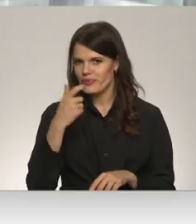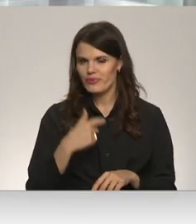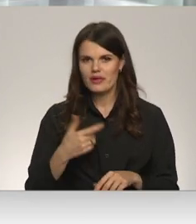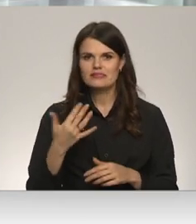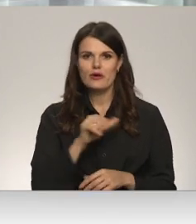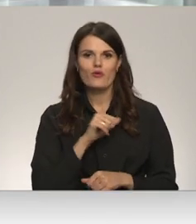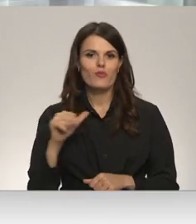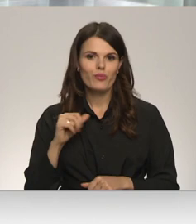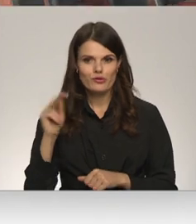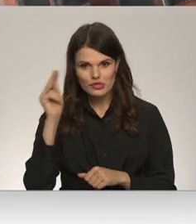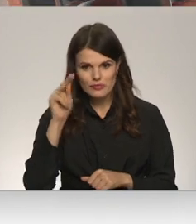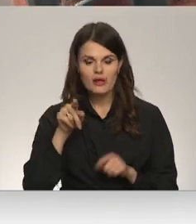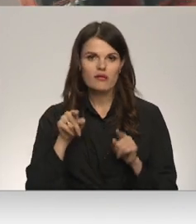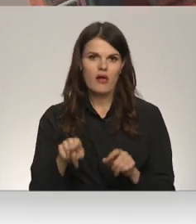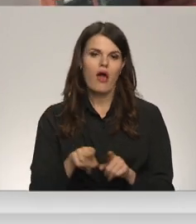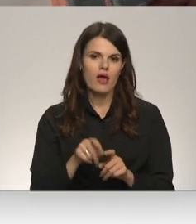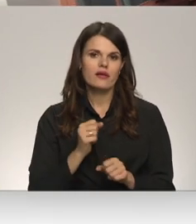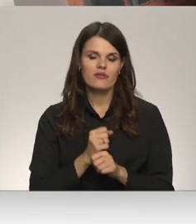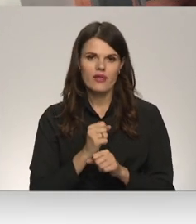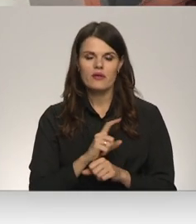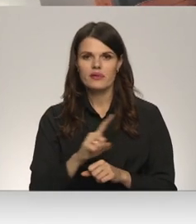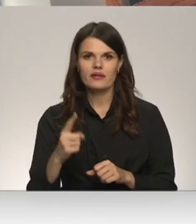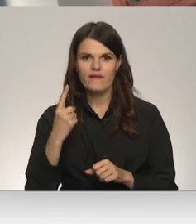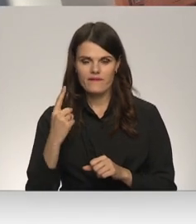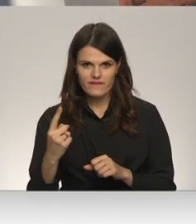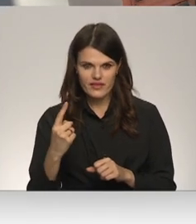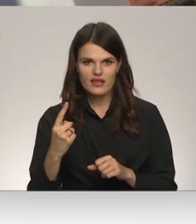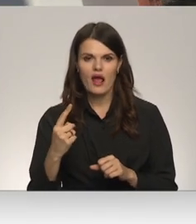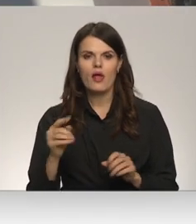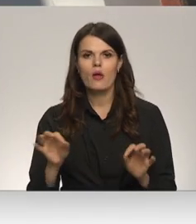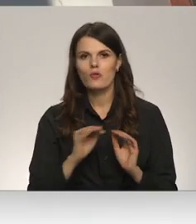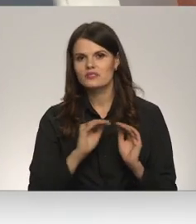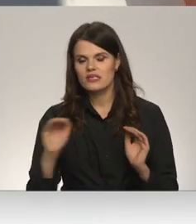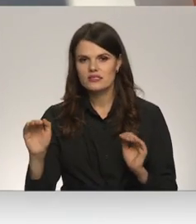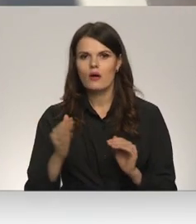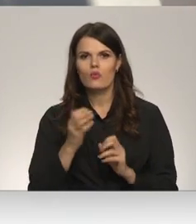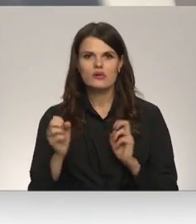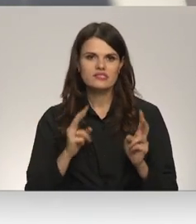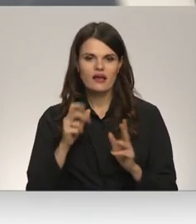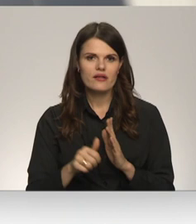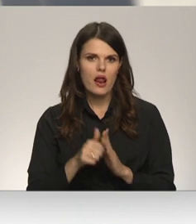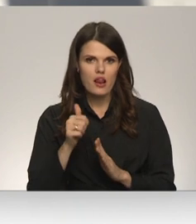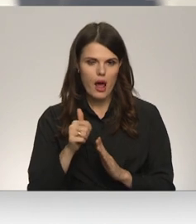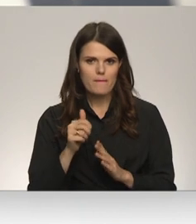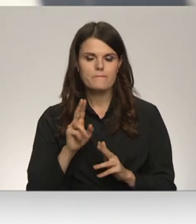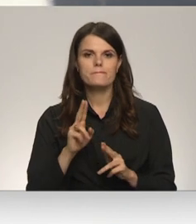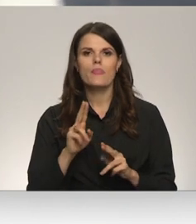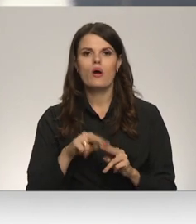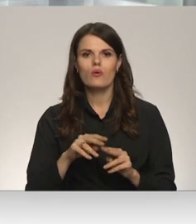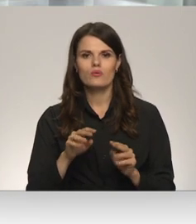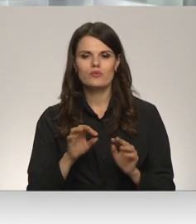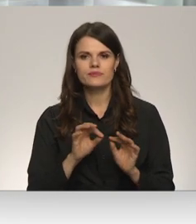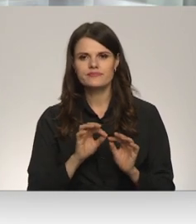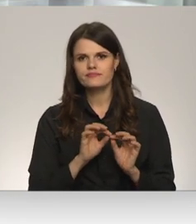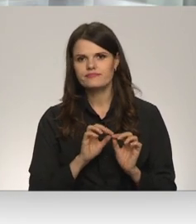esam iemācījušies, tik daram arī. Principā ir viena tonalitāte, kurā zvanis skan tikai labāk un harmonijas veidojās tā labāk